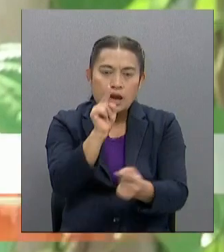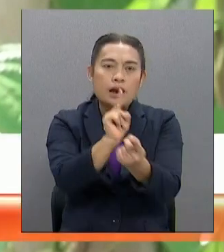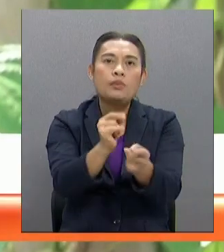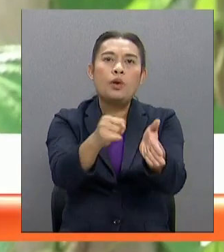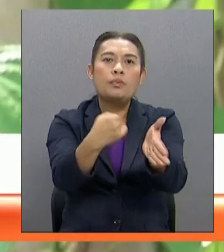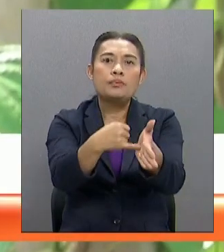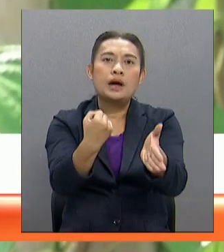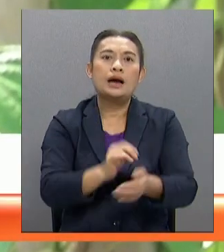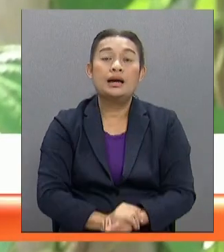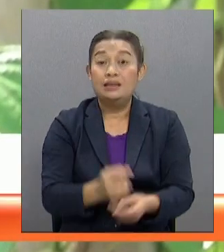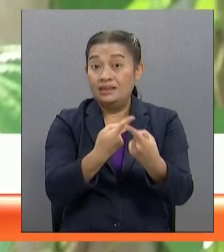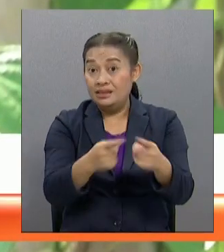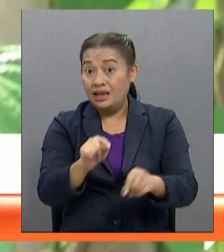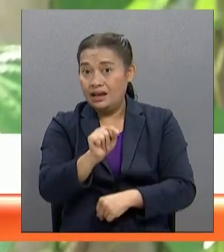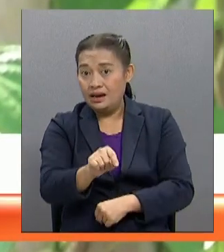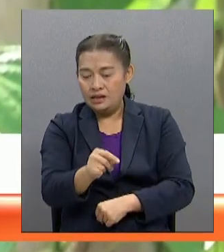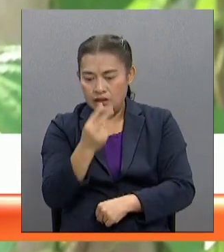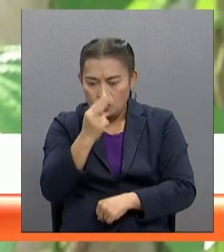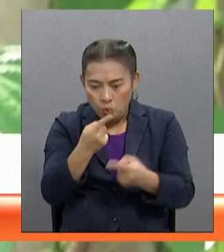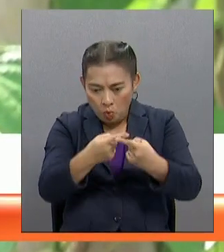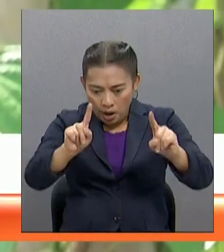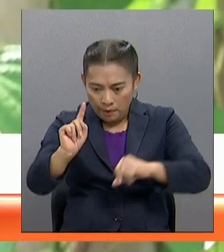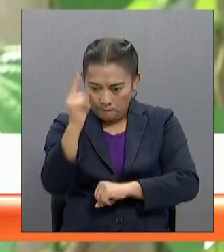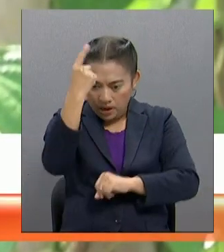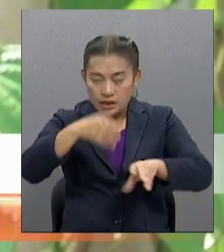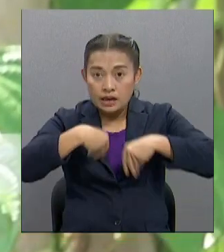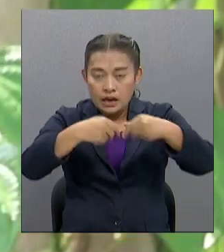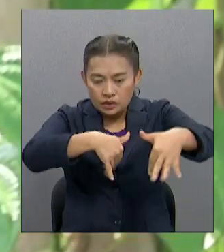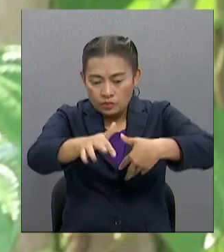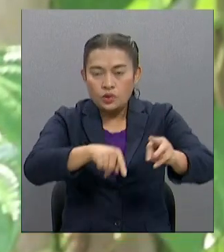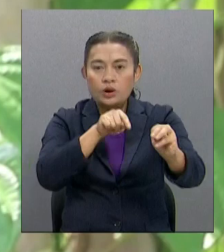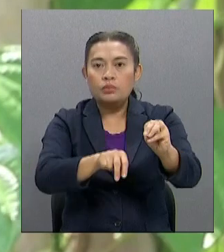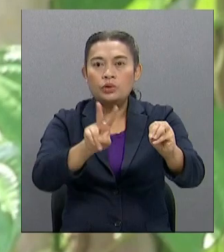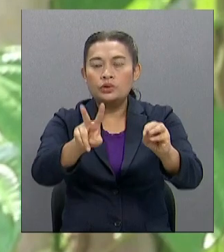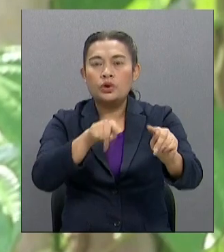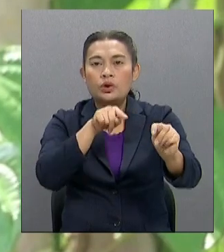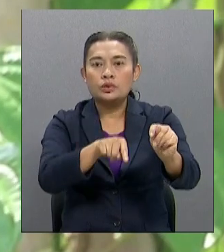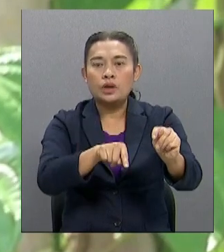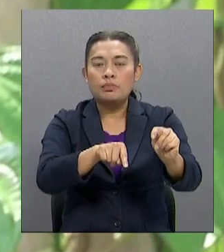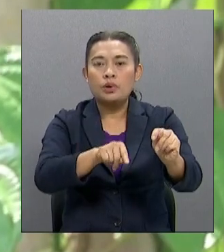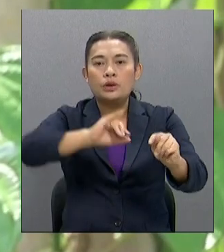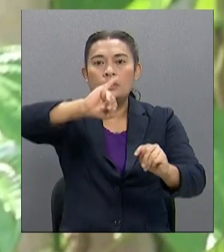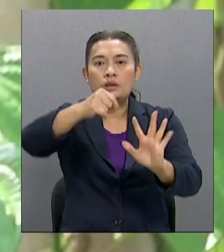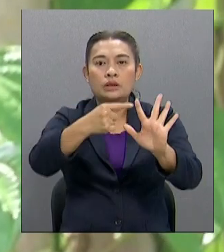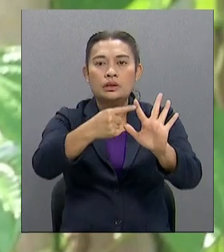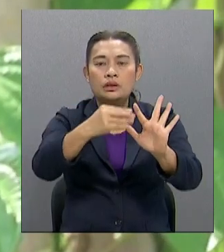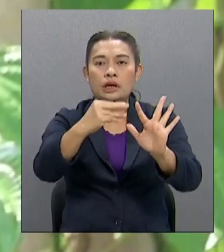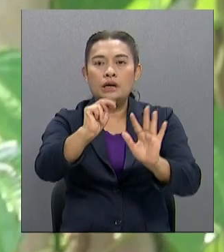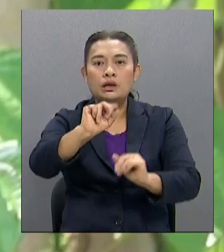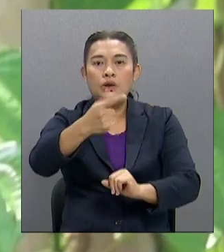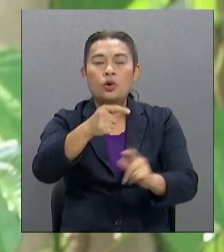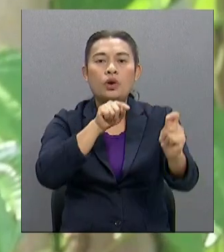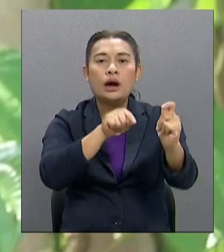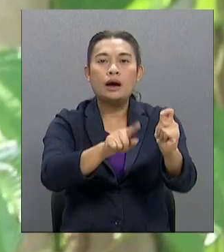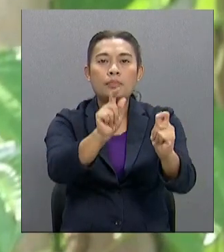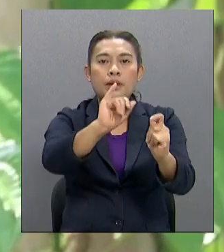จจันทองกลับมีมุมมองใหม่ให้กับชาวบ้านในพื้นที่หมู่2ตำบลจะหนงอำเภอจะนะจังหวัดสงขลาเพื่